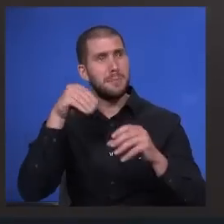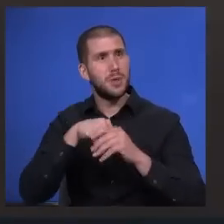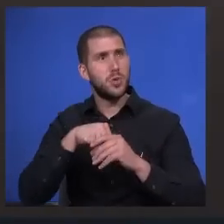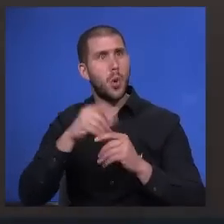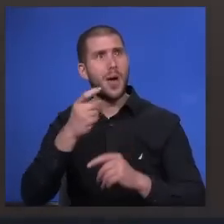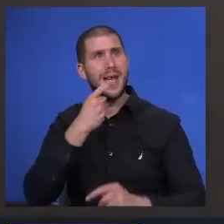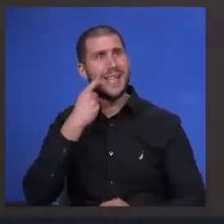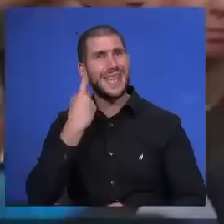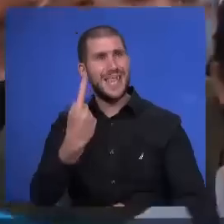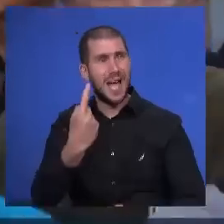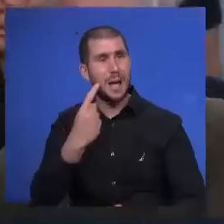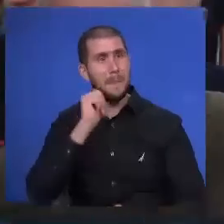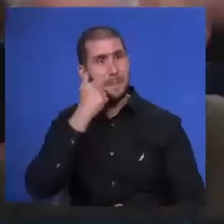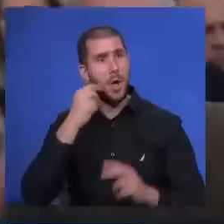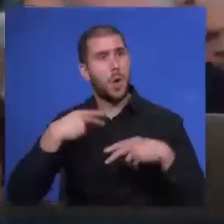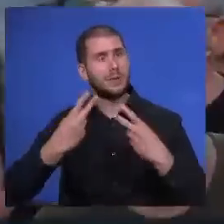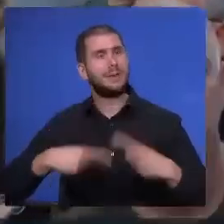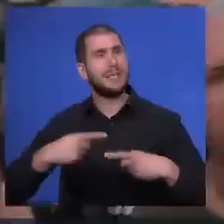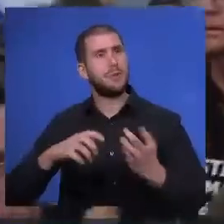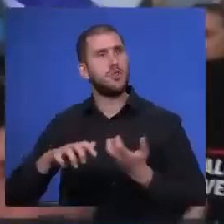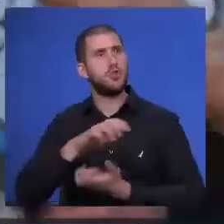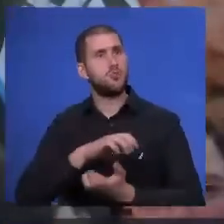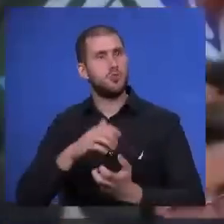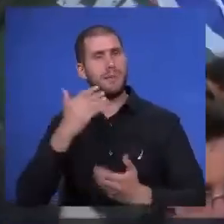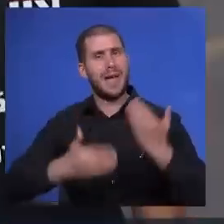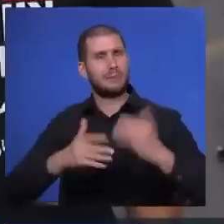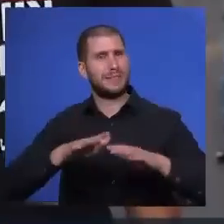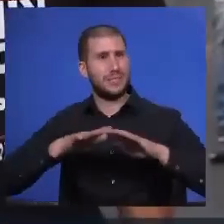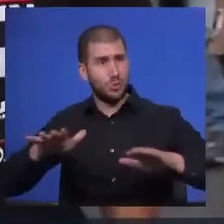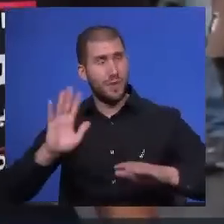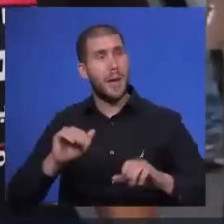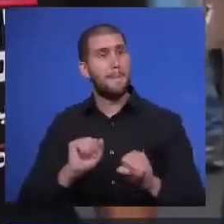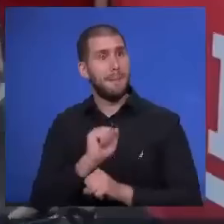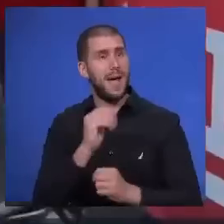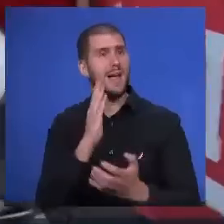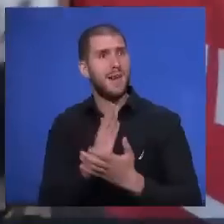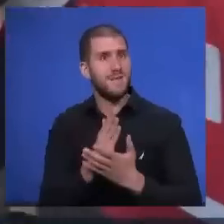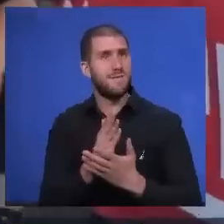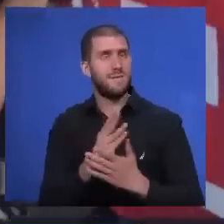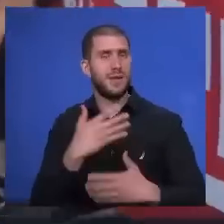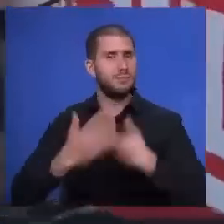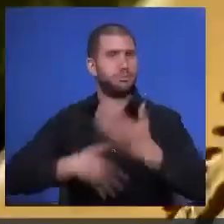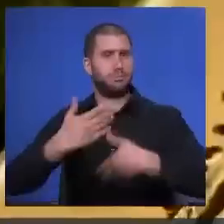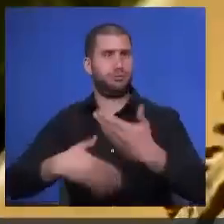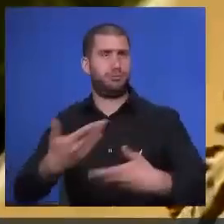הקריה. מחר חוזרים ימי השיבוש עם חסימת נתב"ג, והמחאה היא כבר על מסלול